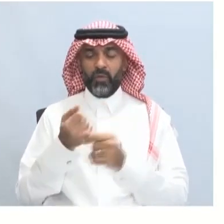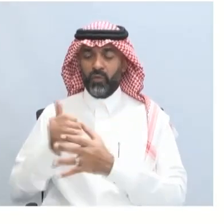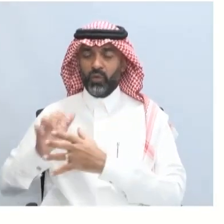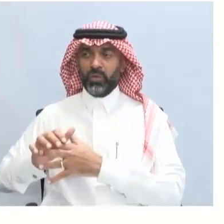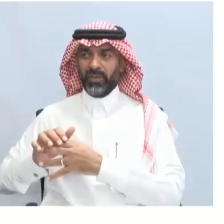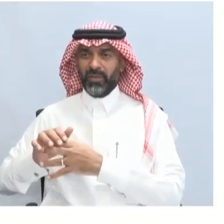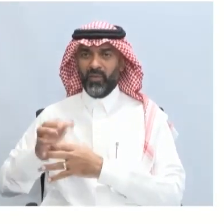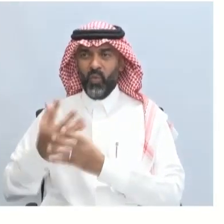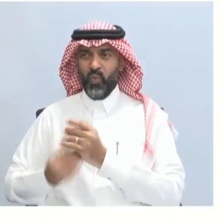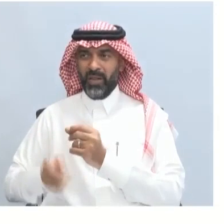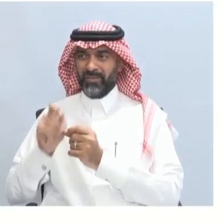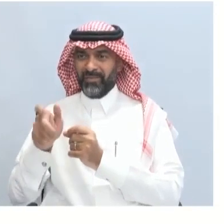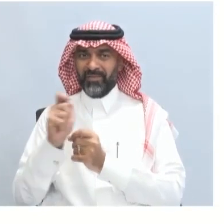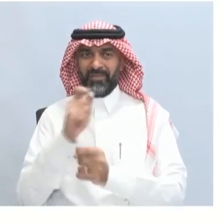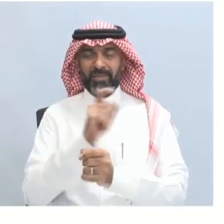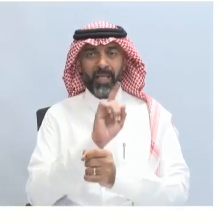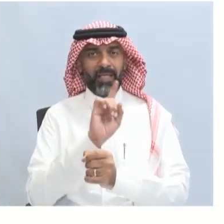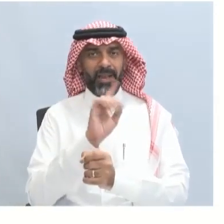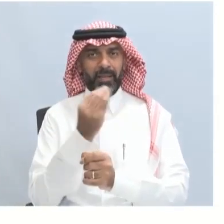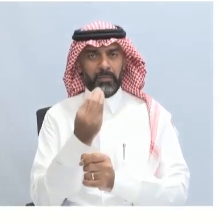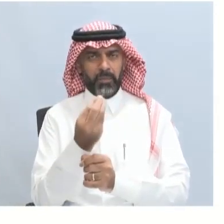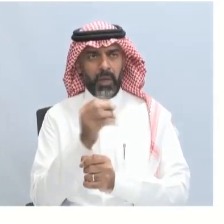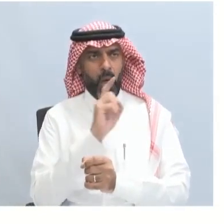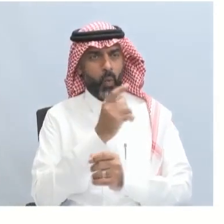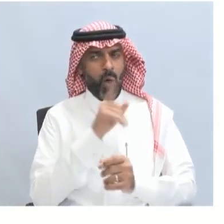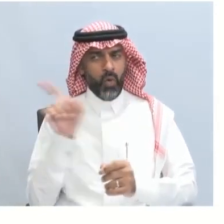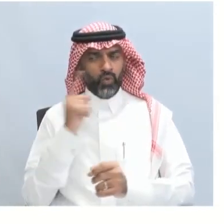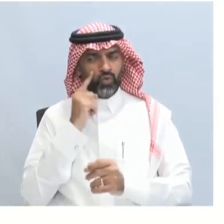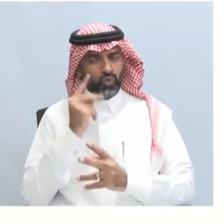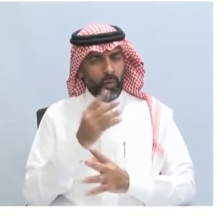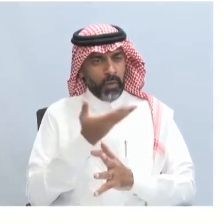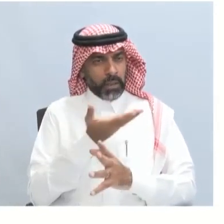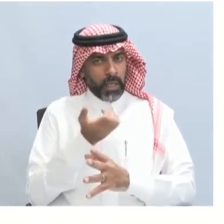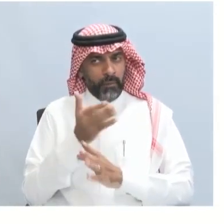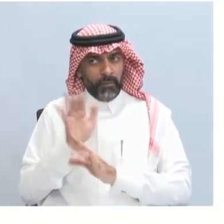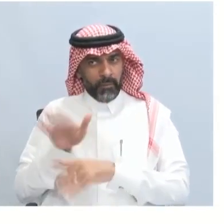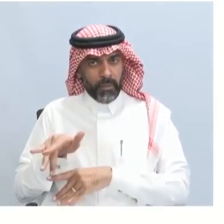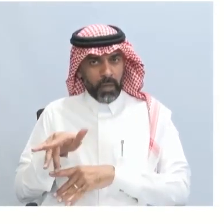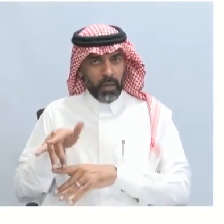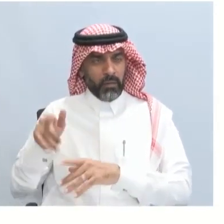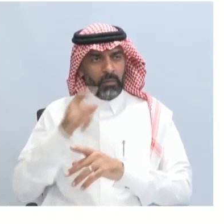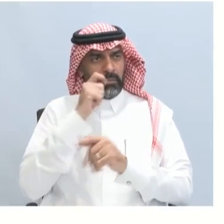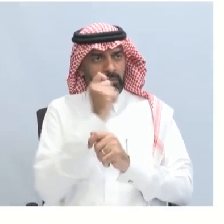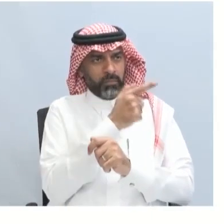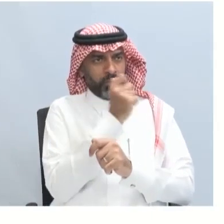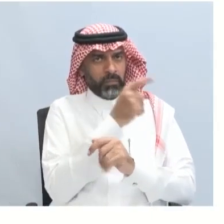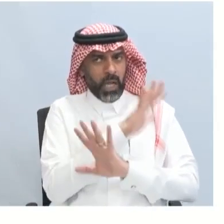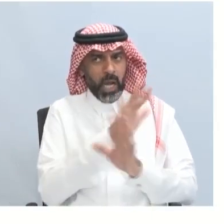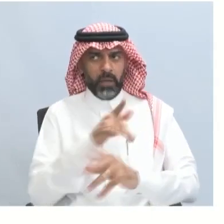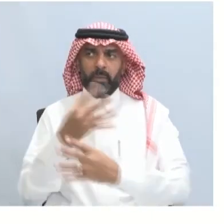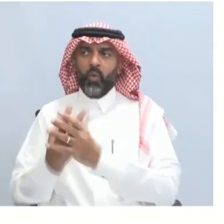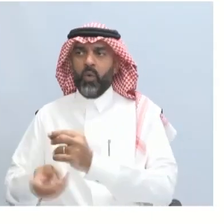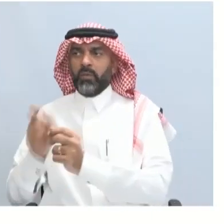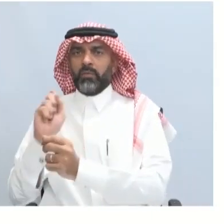الديون فاذا لابد ان يبدا بسداد الديون ثم توزيع هذه التركه وكذلك تنقضي الشخصيه